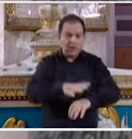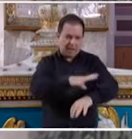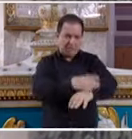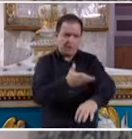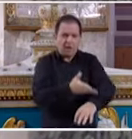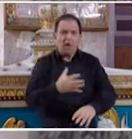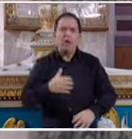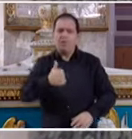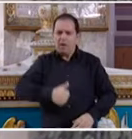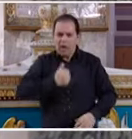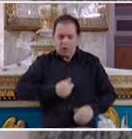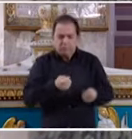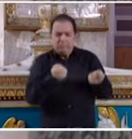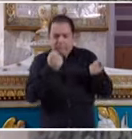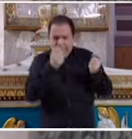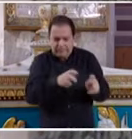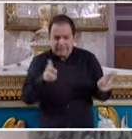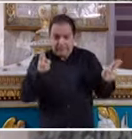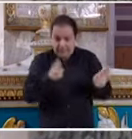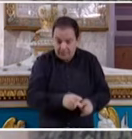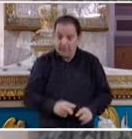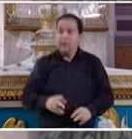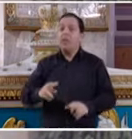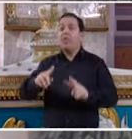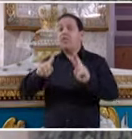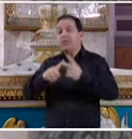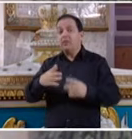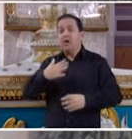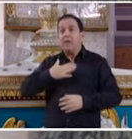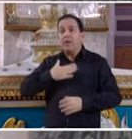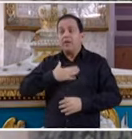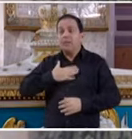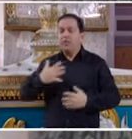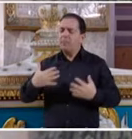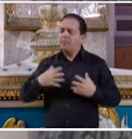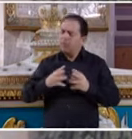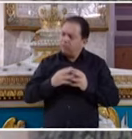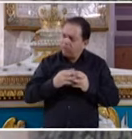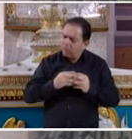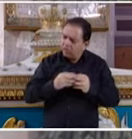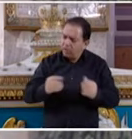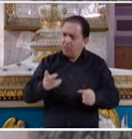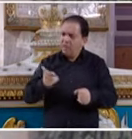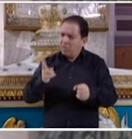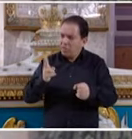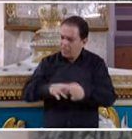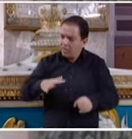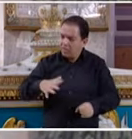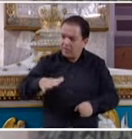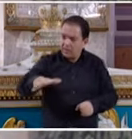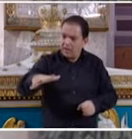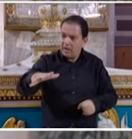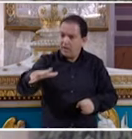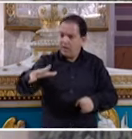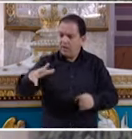λέγεται ιδιοτέλεια, αλλά και να παλέψουμε δια της ευχαριστίας την αρρώστια της θνητότητος, ώστε να μην μας